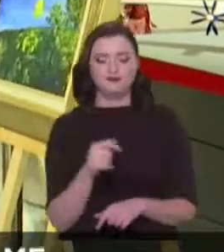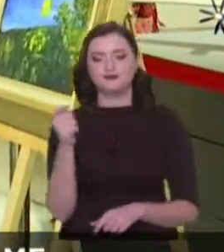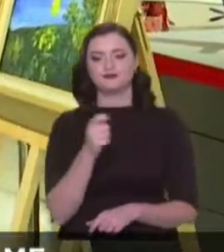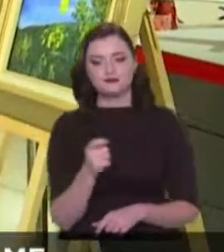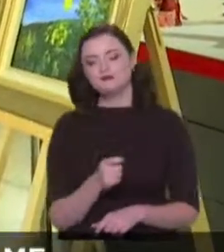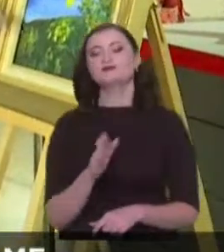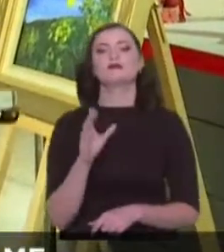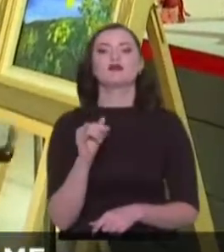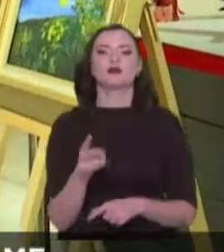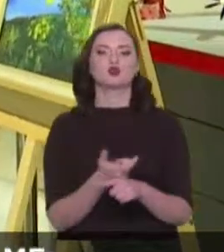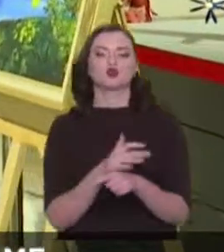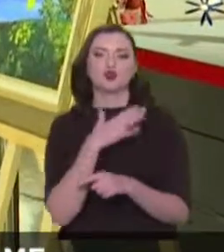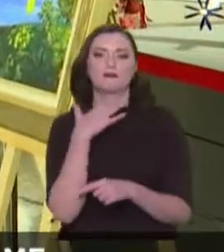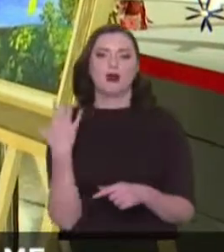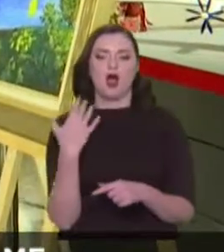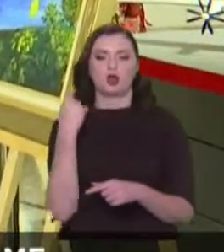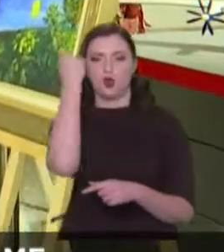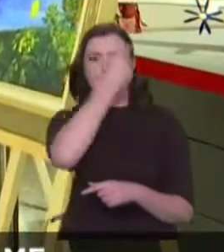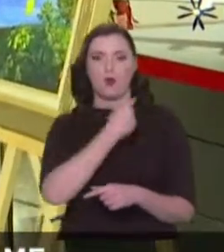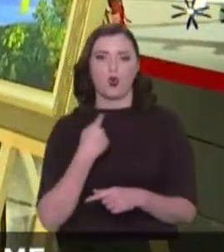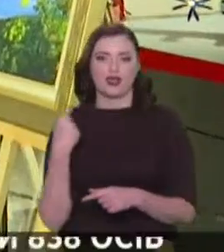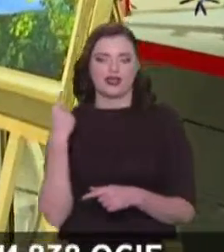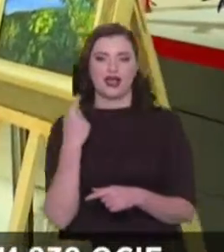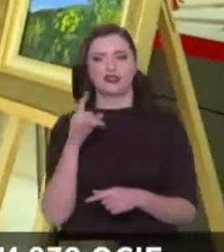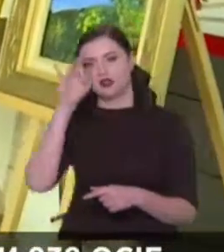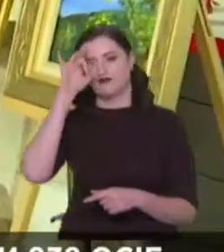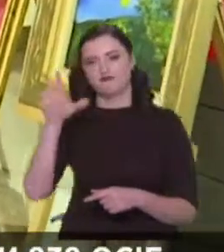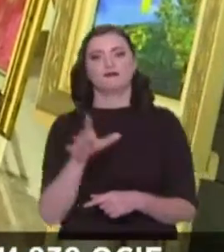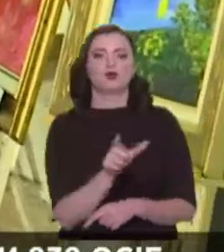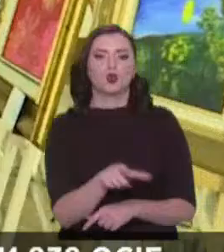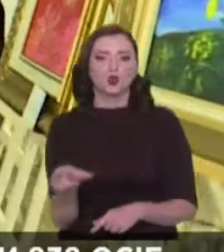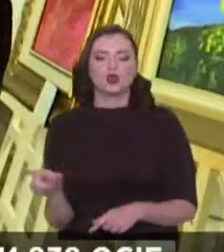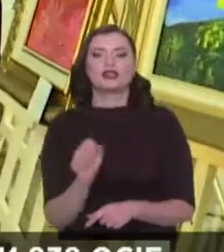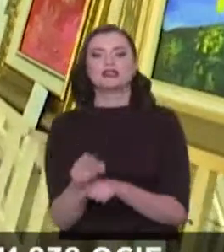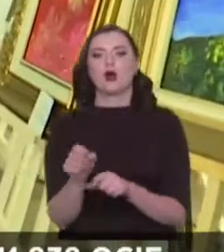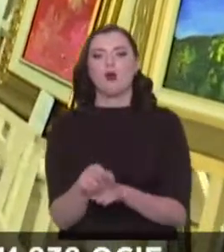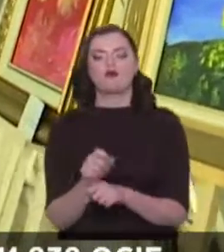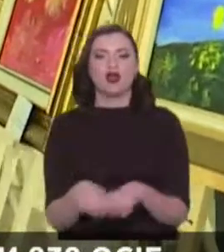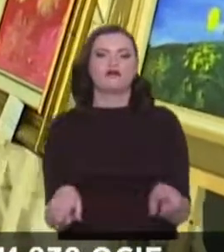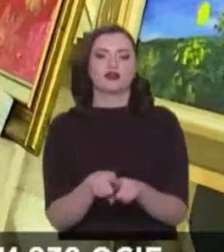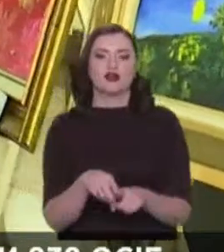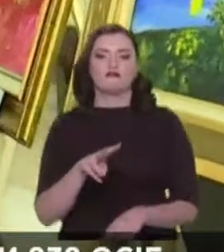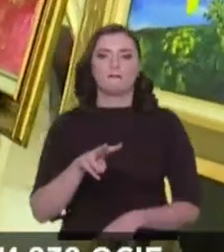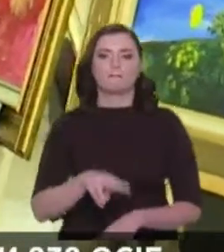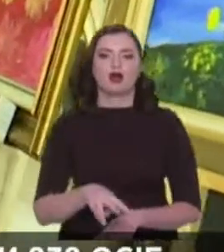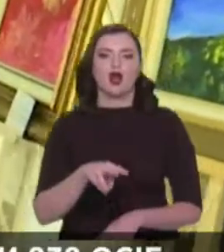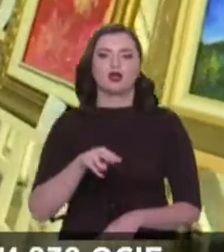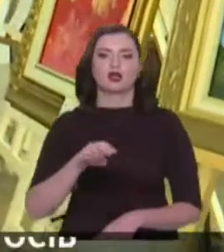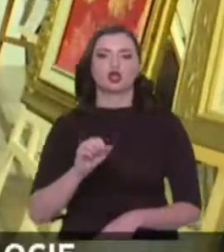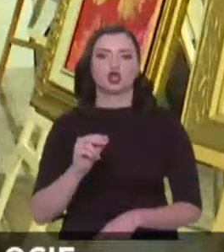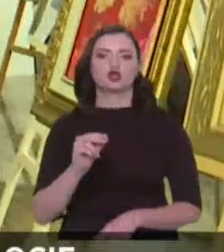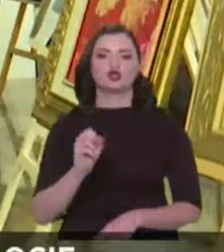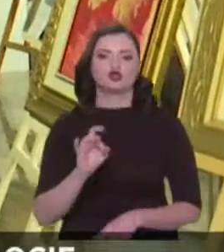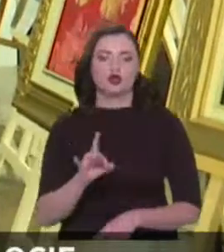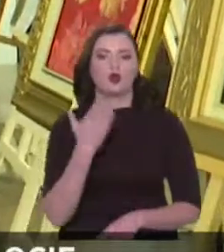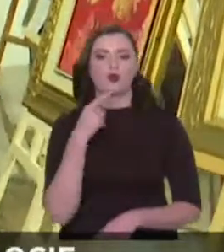він дуже багато портретів відомих людей. Замовляли йому навіть Маргарет Тетчер. Коли вона